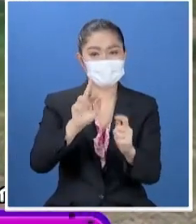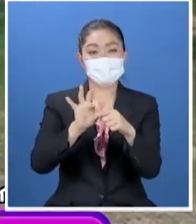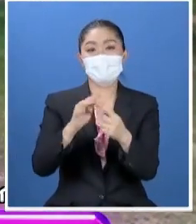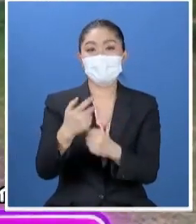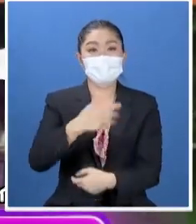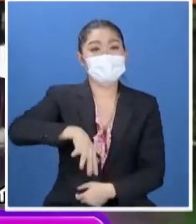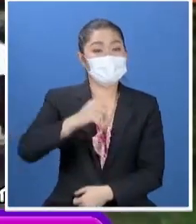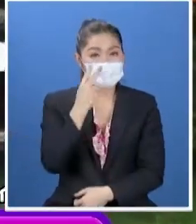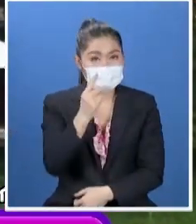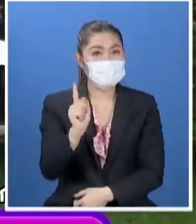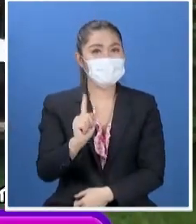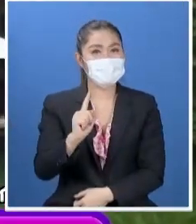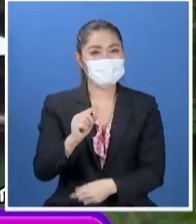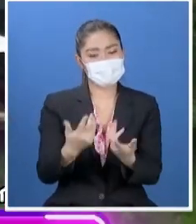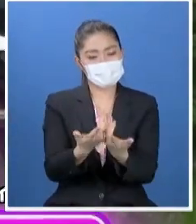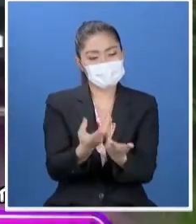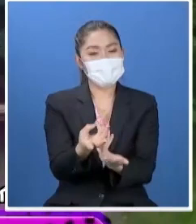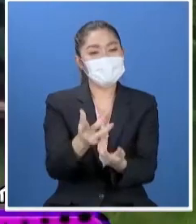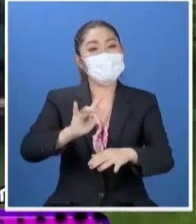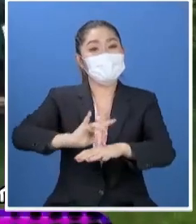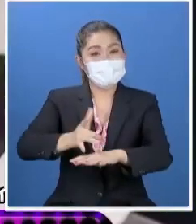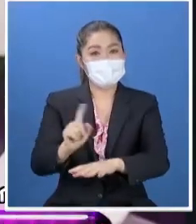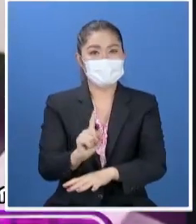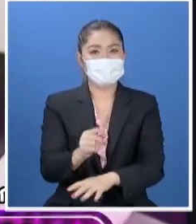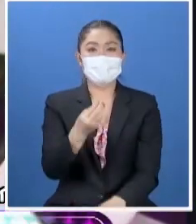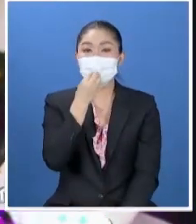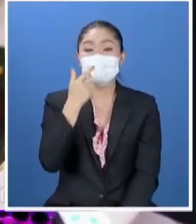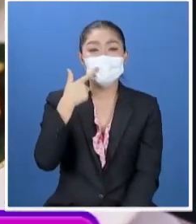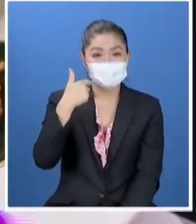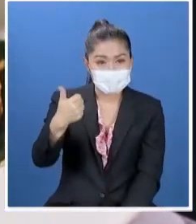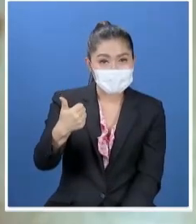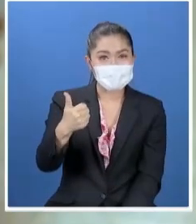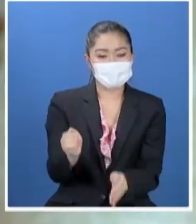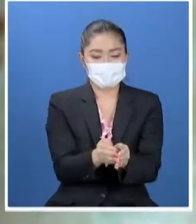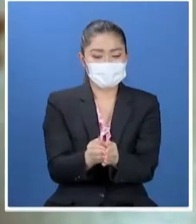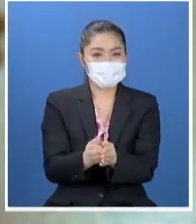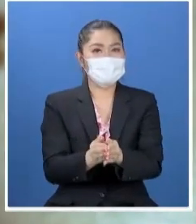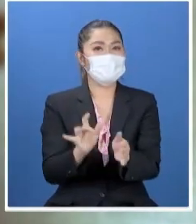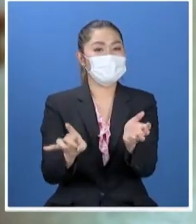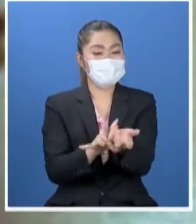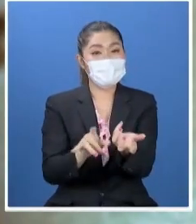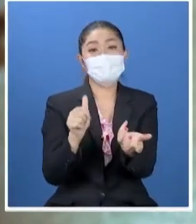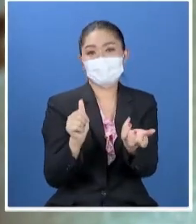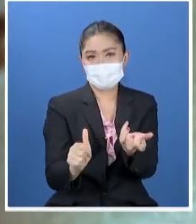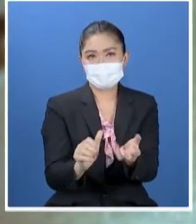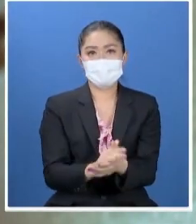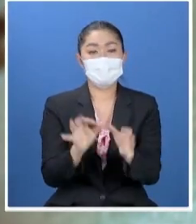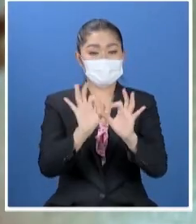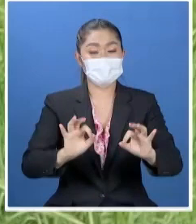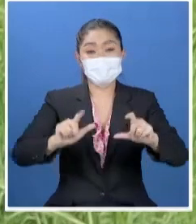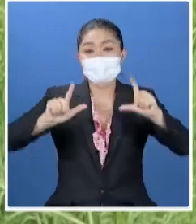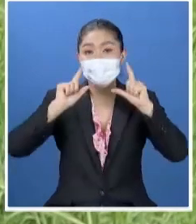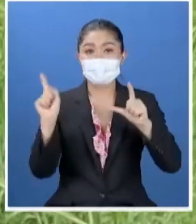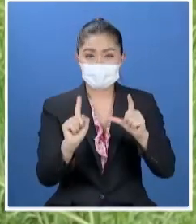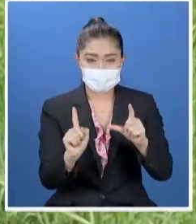โลกจะได้สัมผัสกับบรรยากาศท้องทุ่งนาและธรรมชาติพร้อมชิมอาหารอร่อยปรุงจากวัตถุดิบคุณภาพดีค่ะจุดเด่นของร้าน